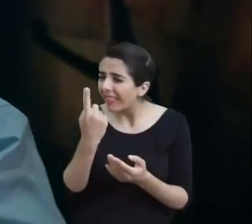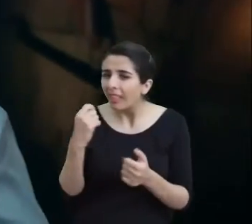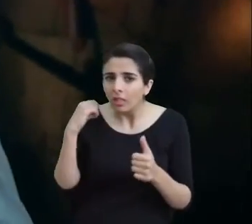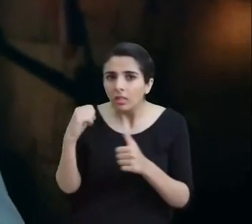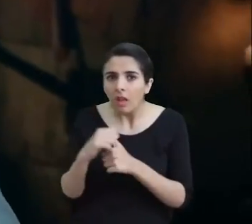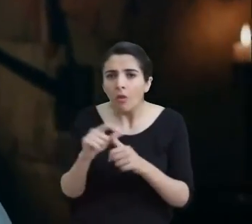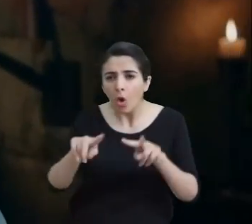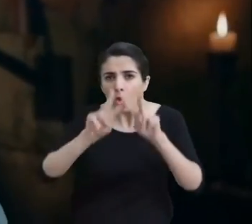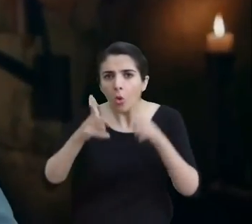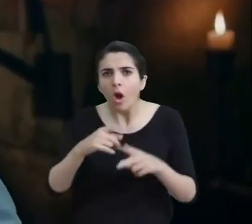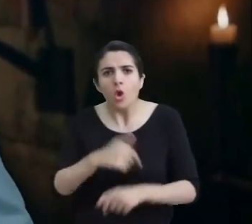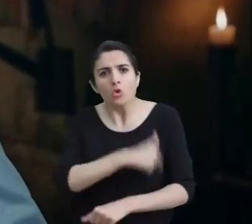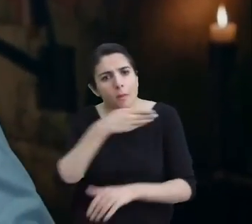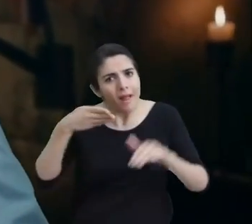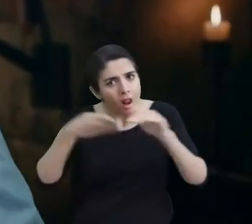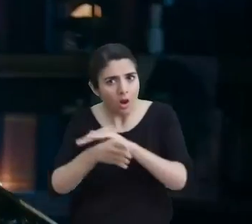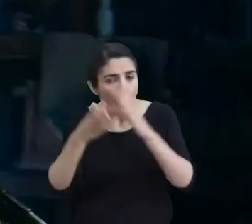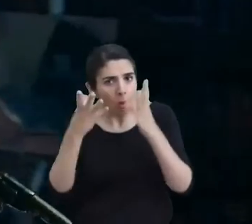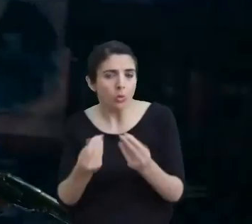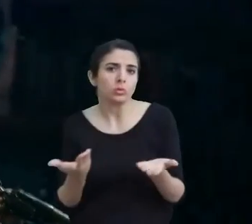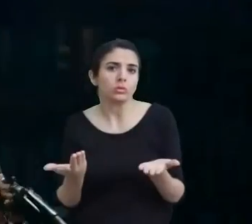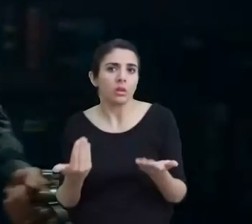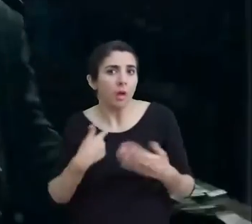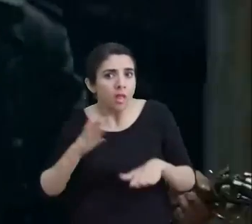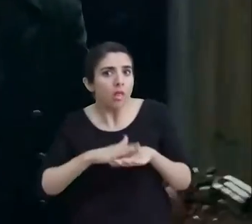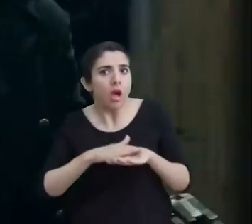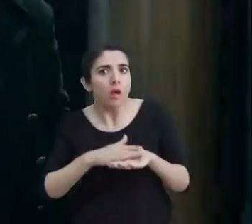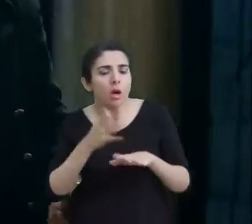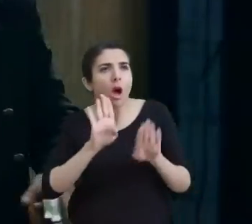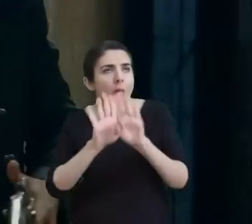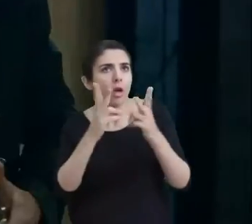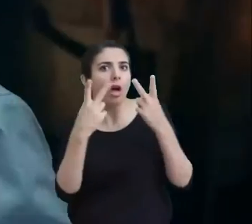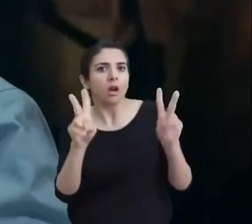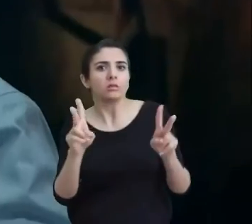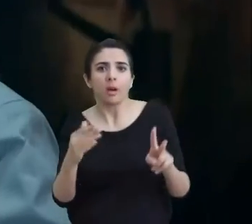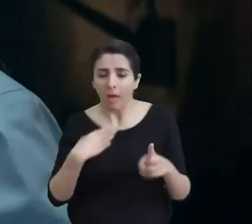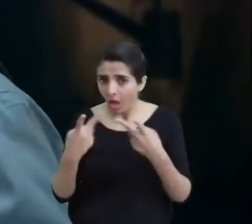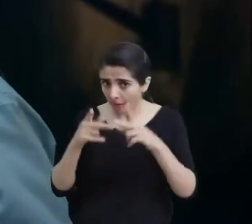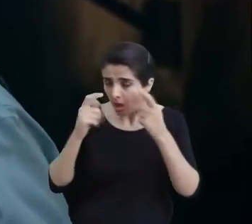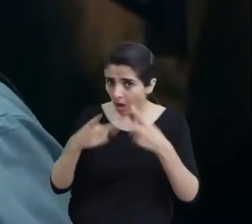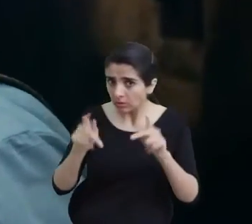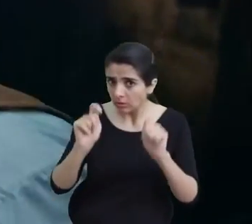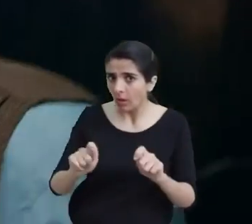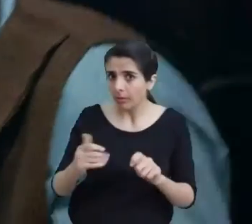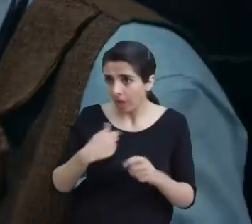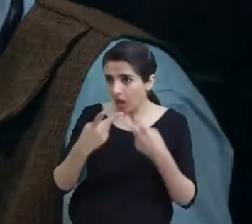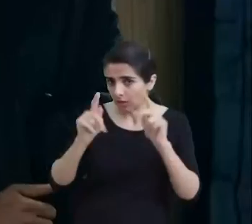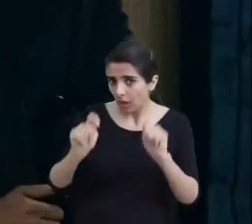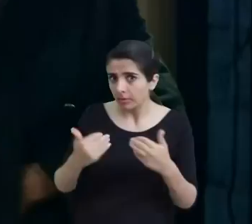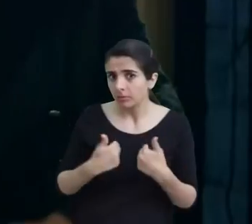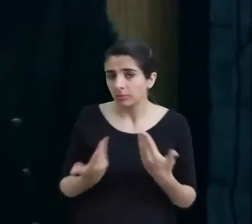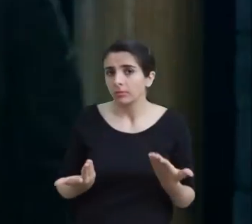bir kere de şu dükkana olaysız giremeyecek misin sen, ha? Ben ne yapayım? Aniden kapı açıldı. Ben açtım. Tabii ki